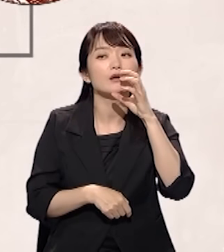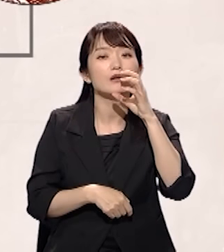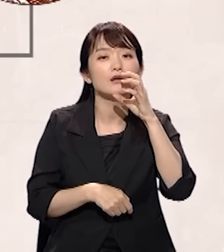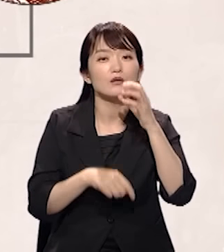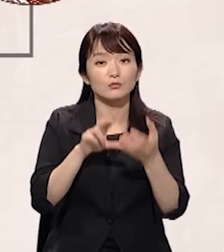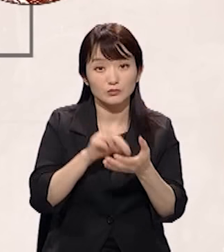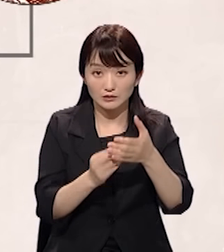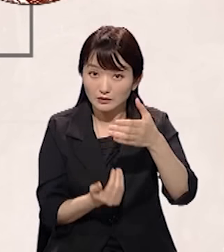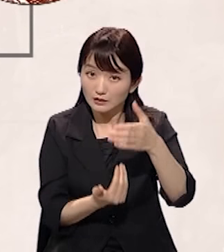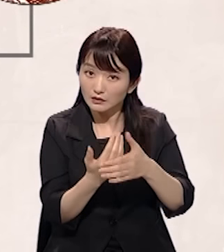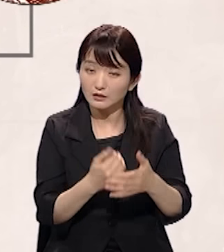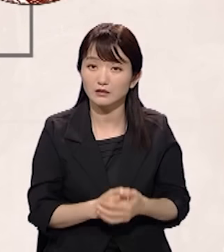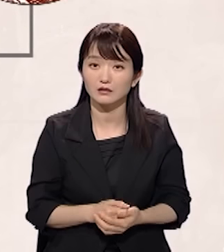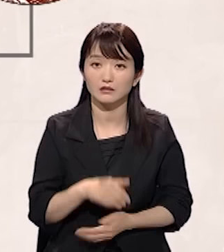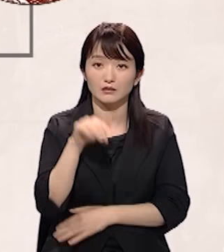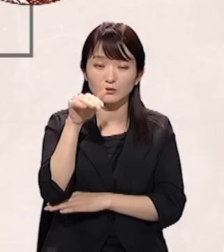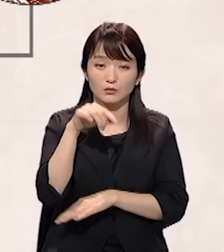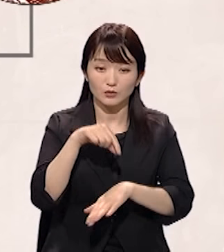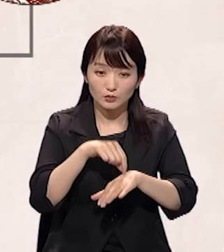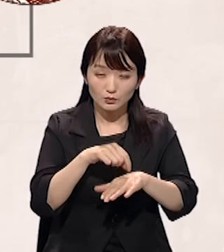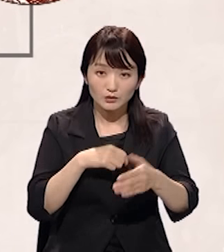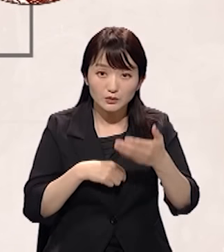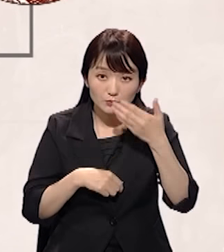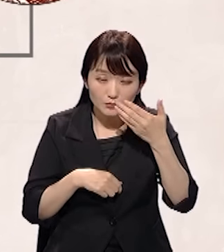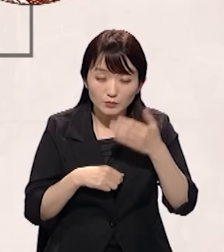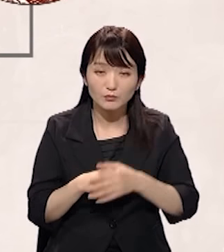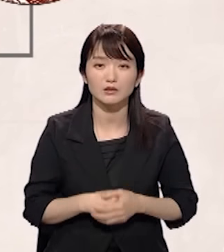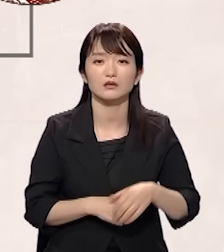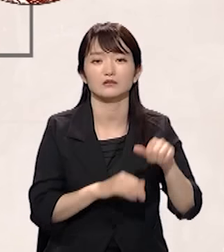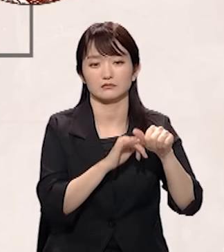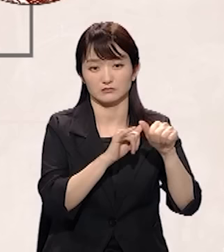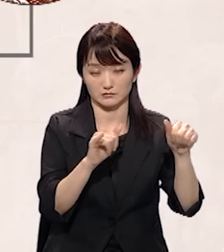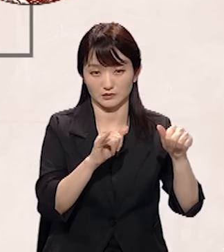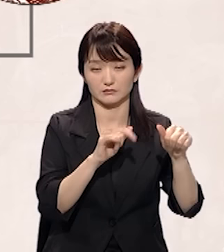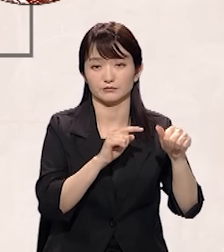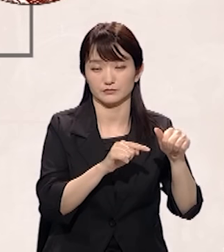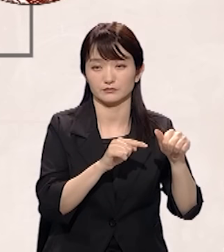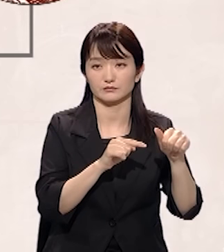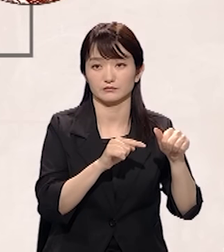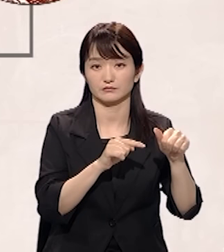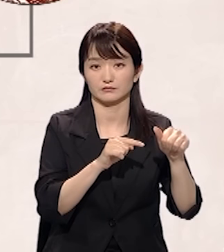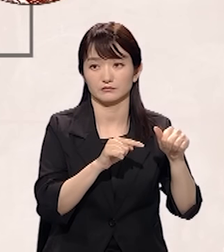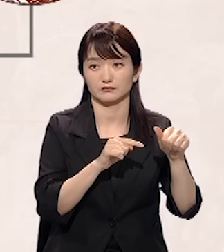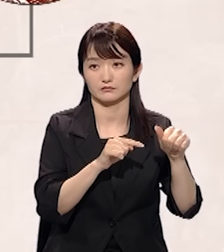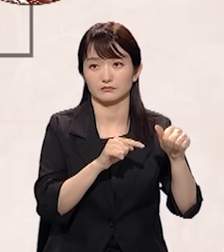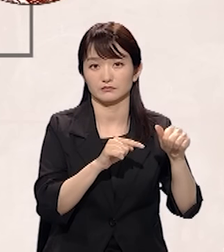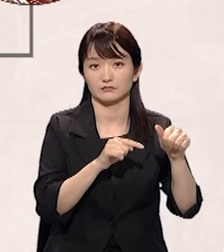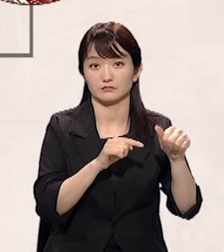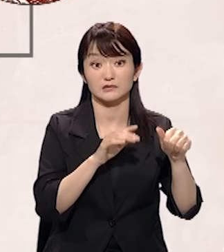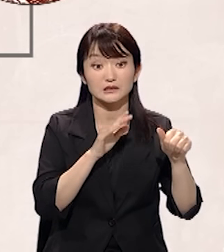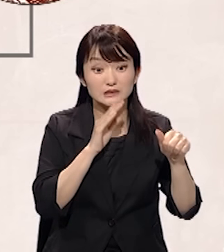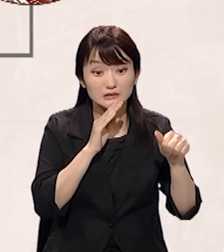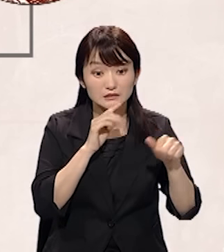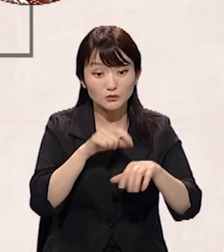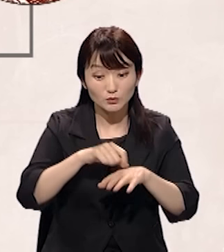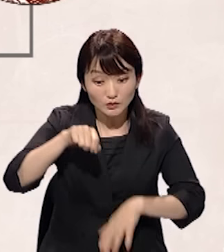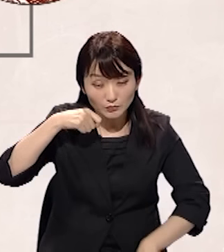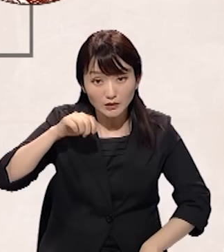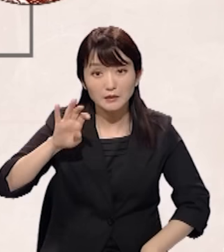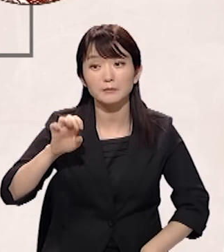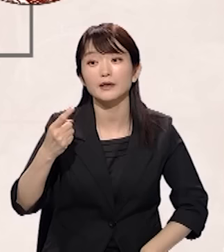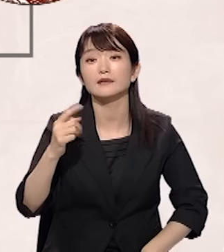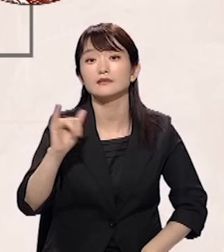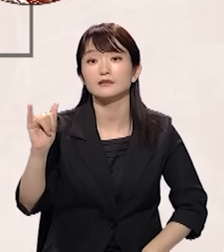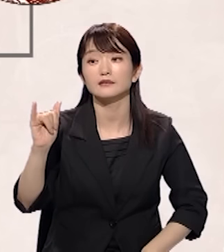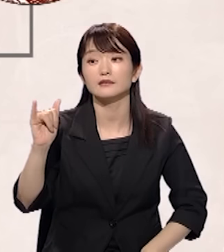하는데 사실은 오리고기 먹은 사람은 지금 다섯 명이고 테이블에 실제로는 41명이 먹었다고 해요 오리고기를